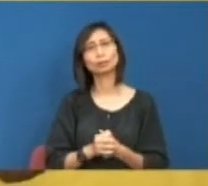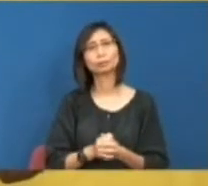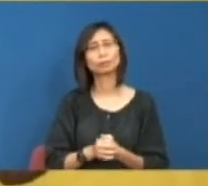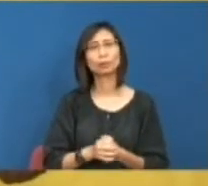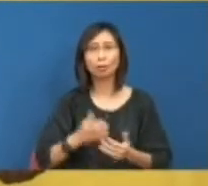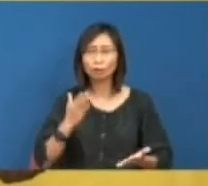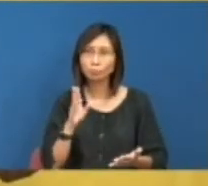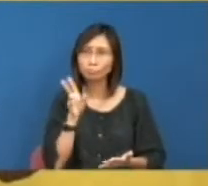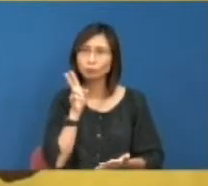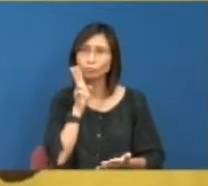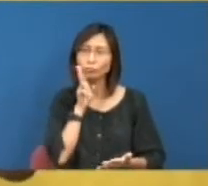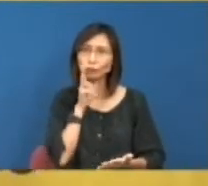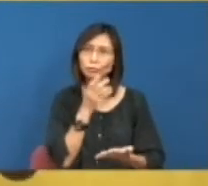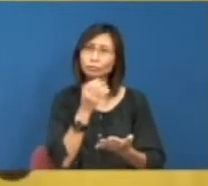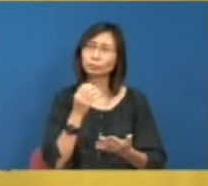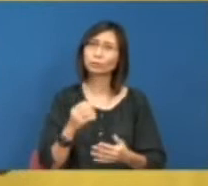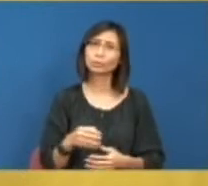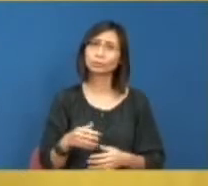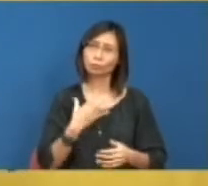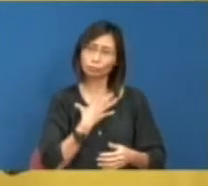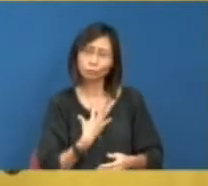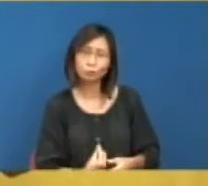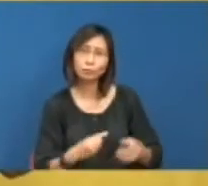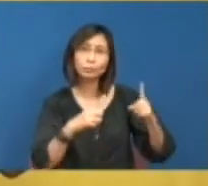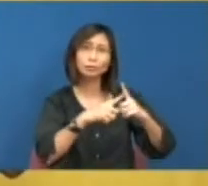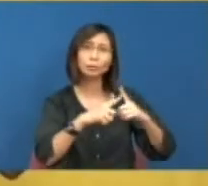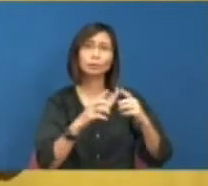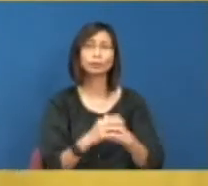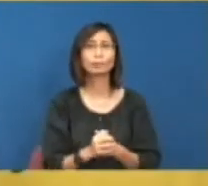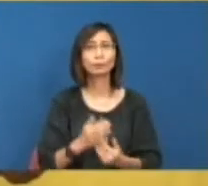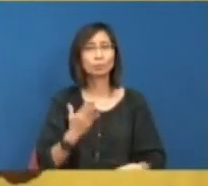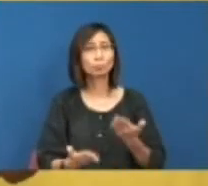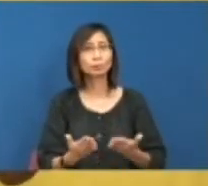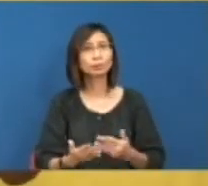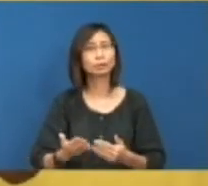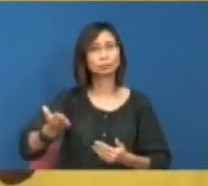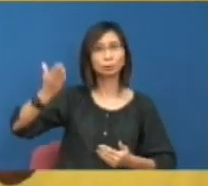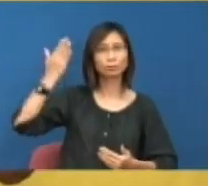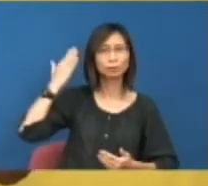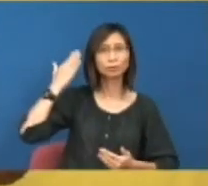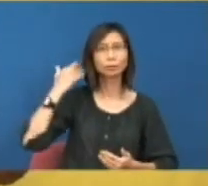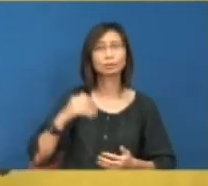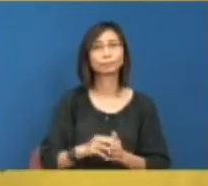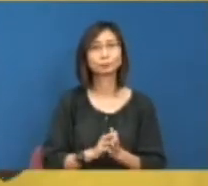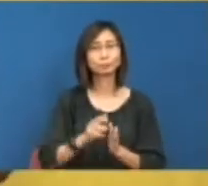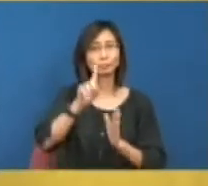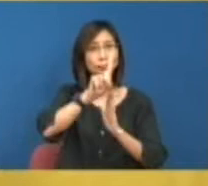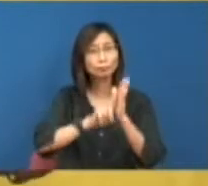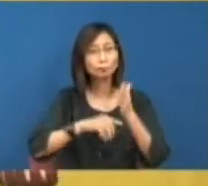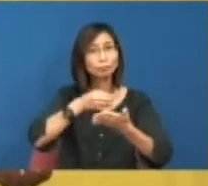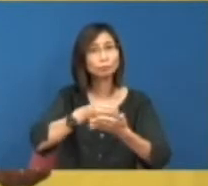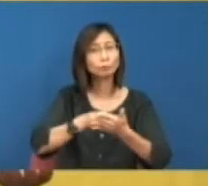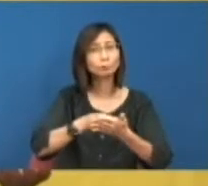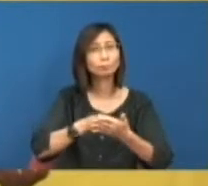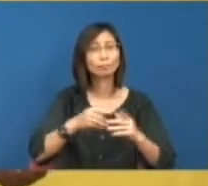的人呢？是不是一些在當年是負資產的中產階級今天已經翻了